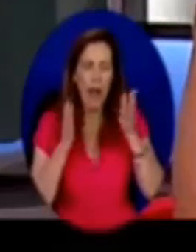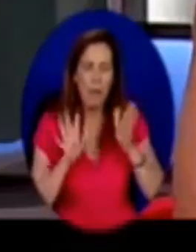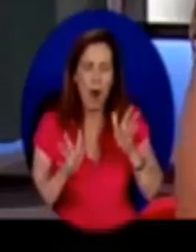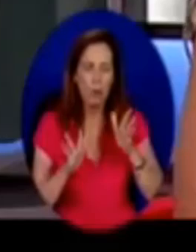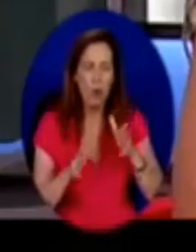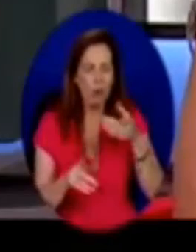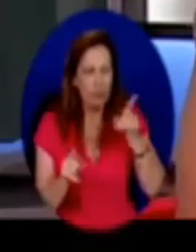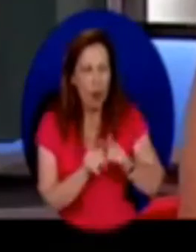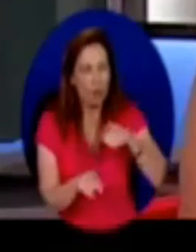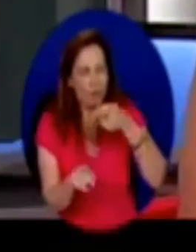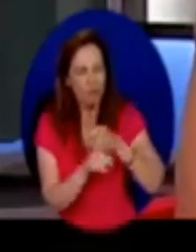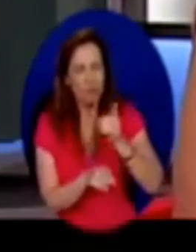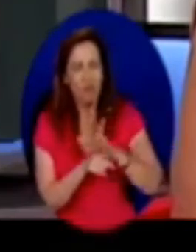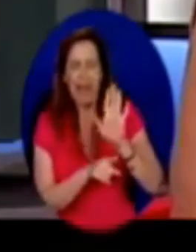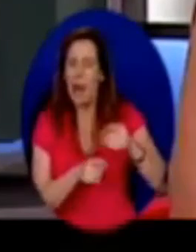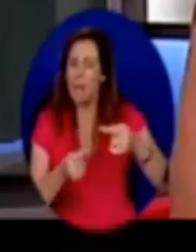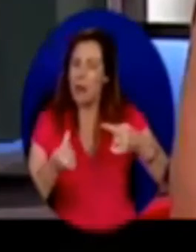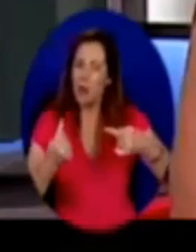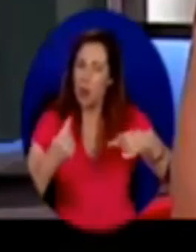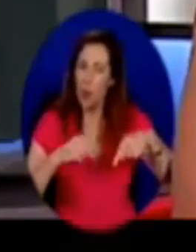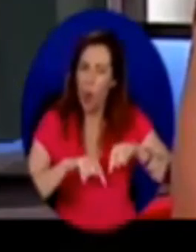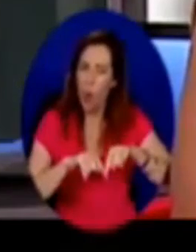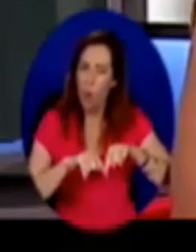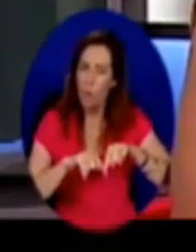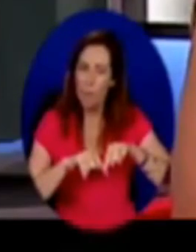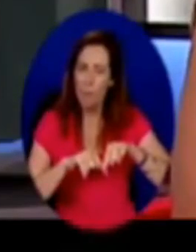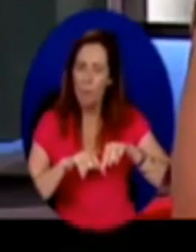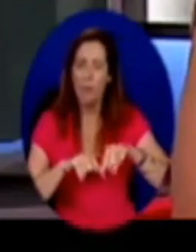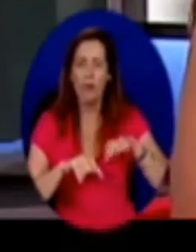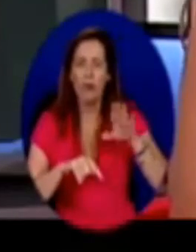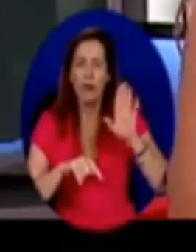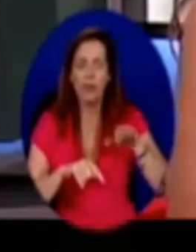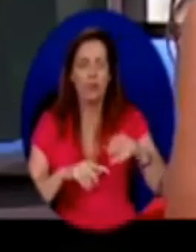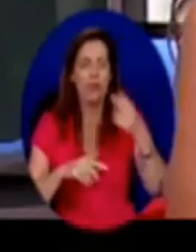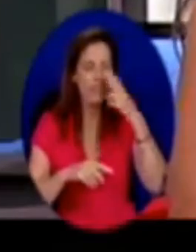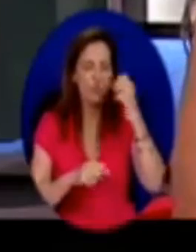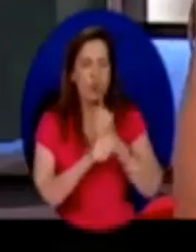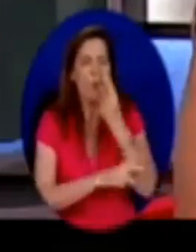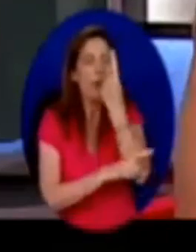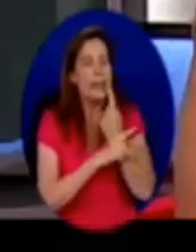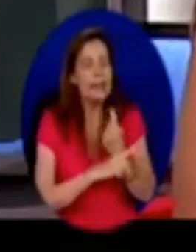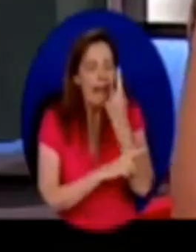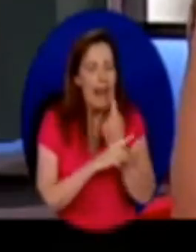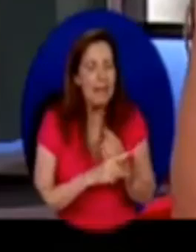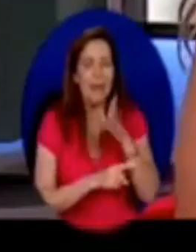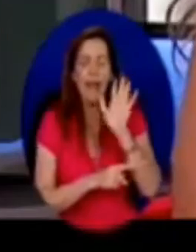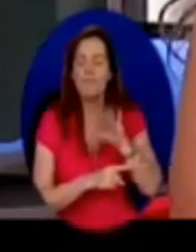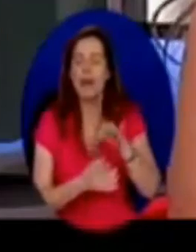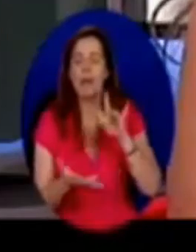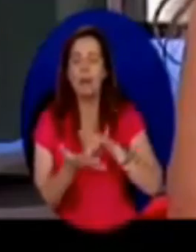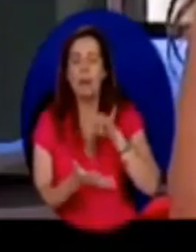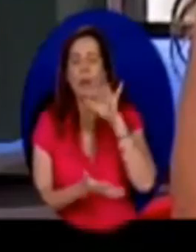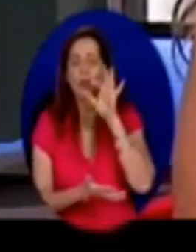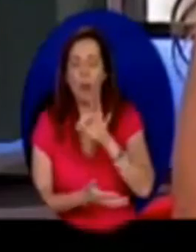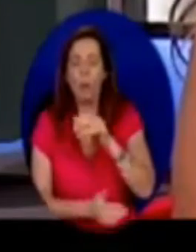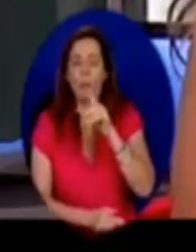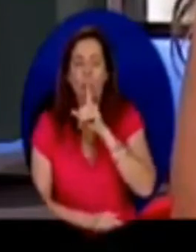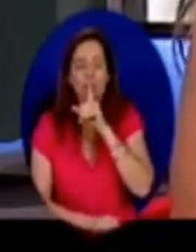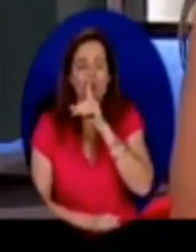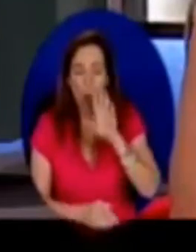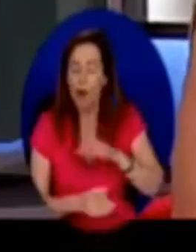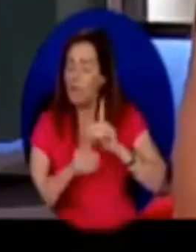מתריסה גם בתחום של נישואים שהם ערכו בטילים בליסטים וגם מבחינת הנוכחות שלהם בסוריה